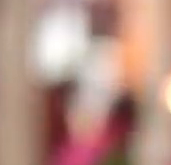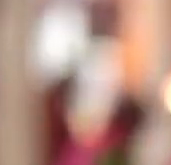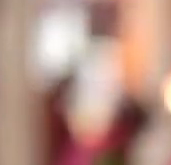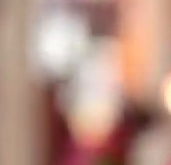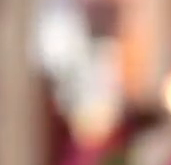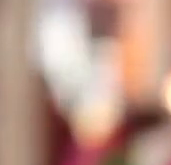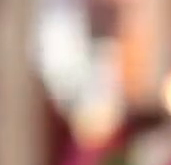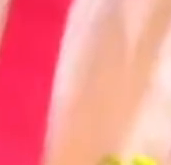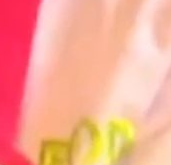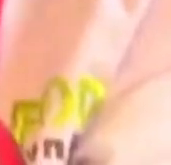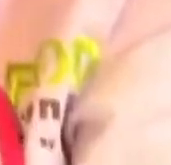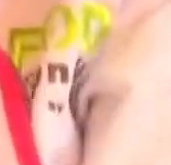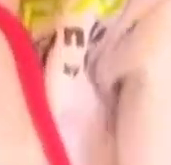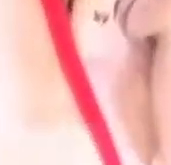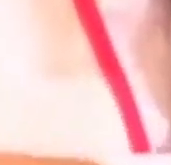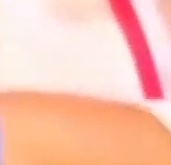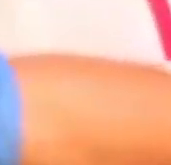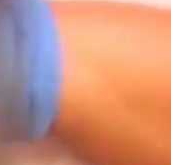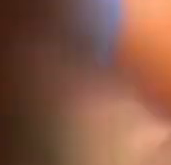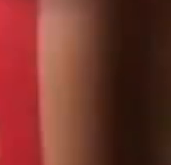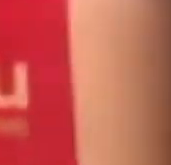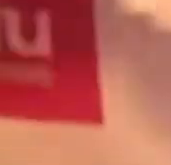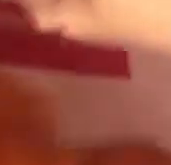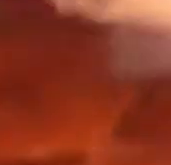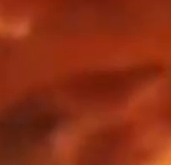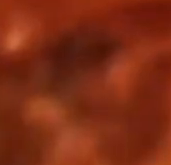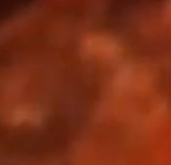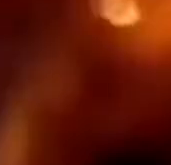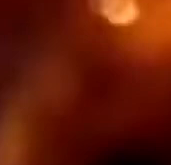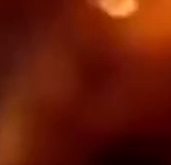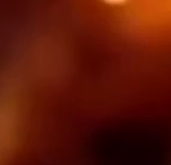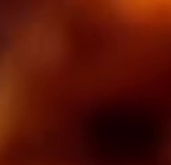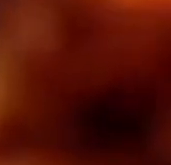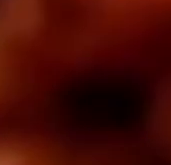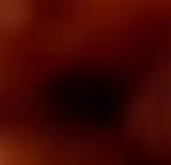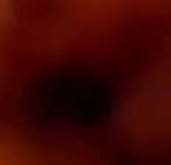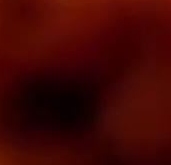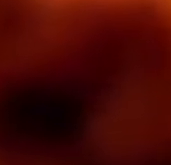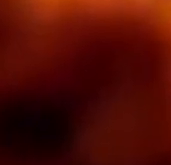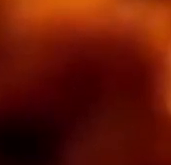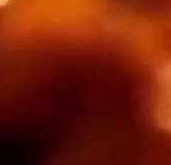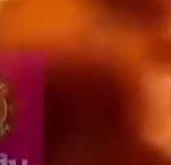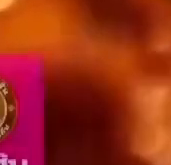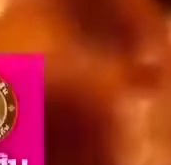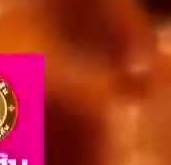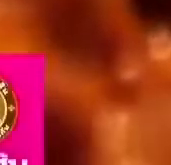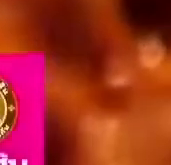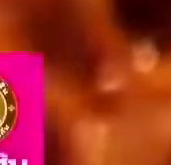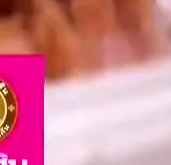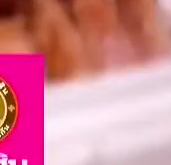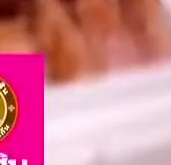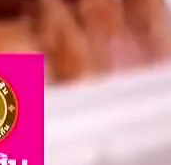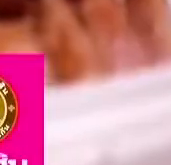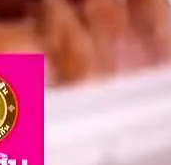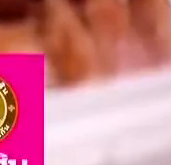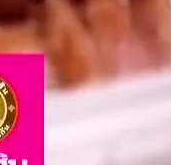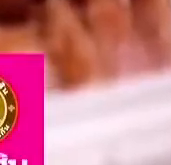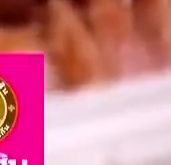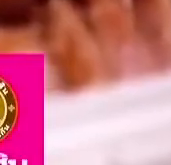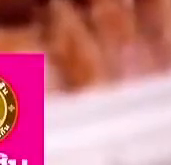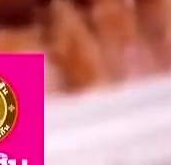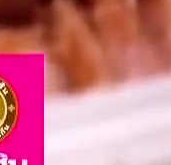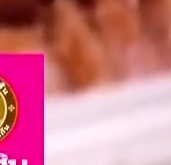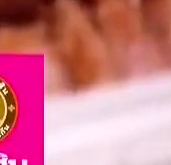ความสำเร็จได้เร็วยิ่งขึ้นครับและสำหรับสตรีทฟู้ดร้านไหนที่สนใจอยากเข้าร่วมโครงการGSB Street Food กับธนาคารออมสิน